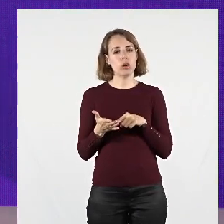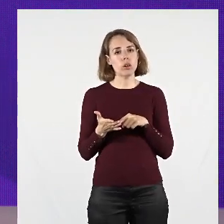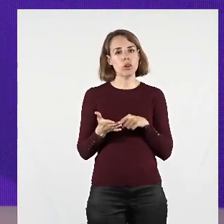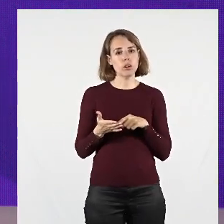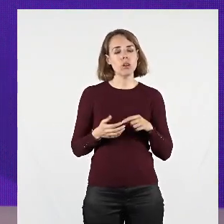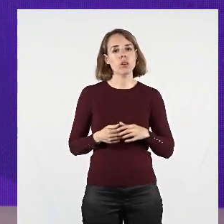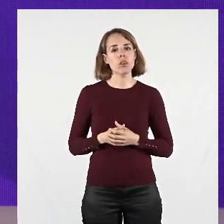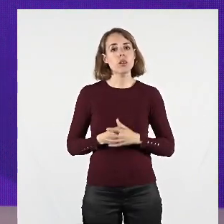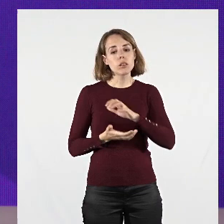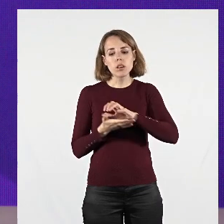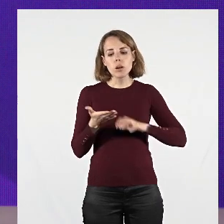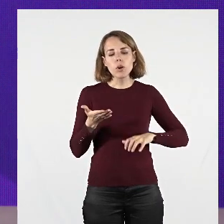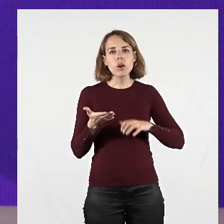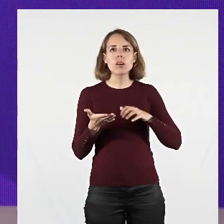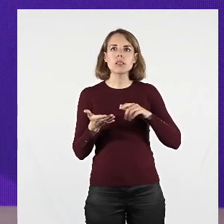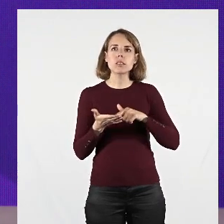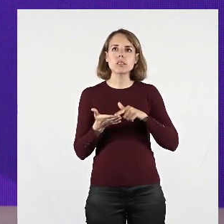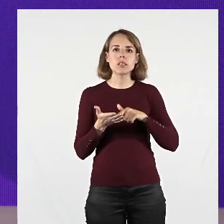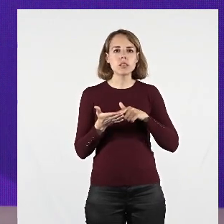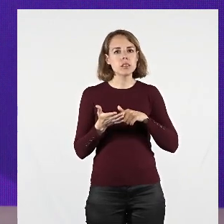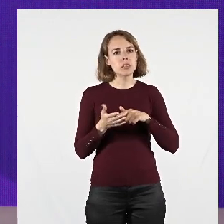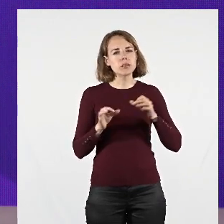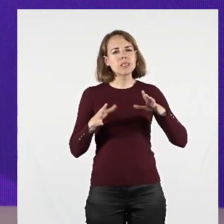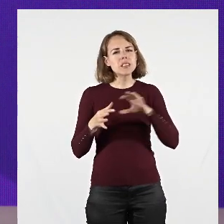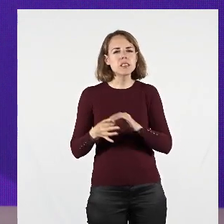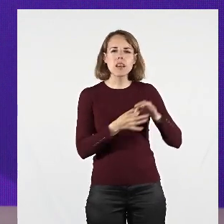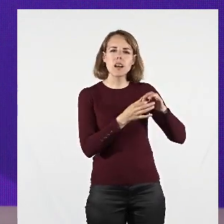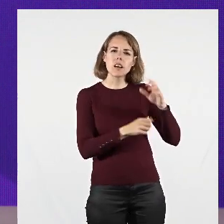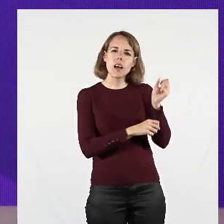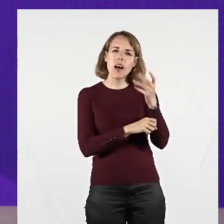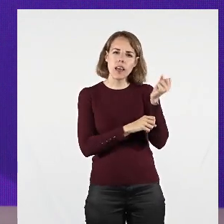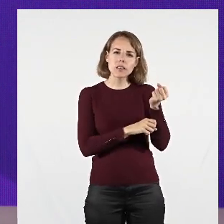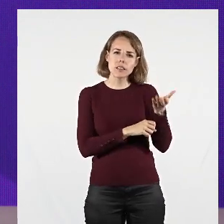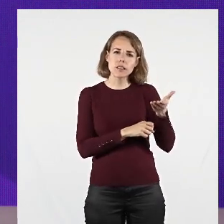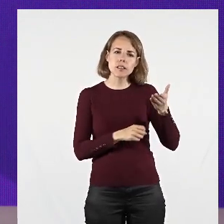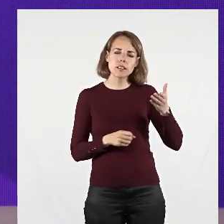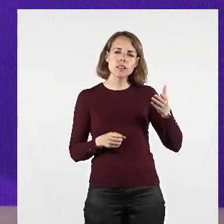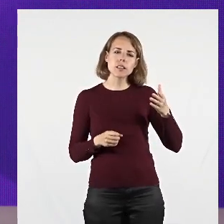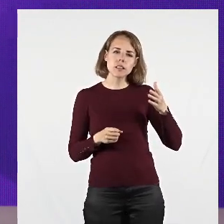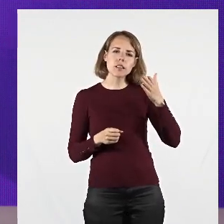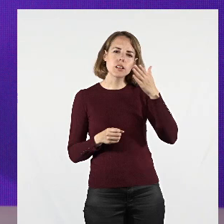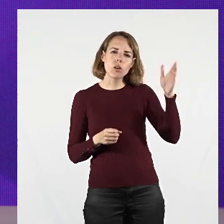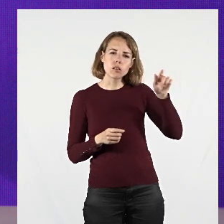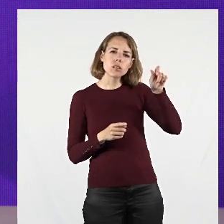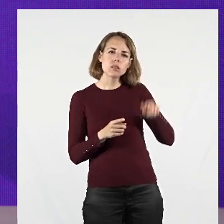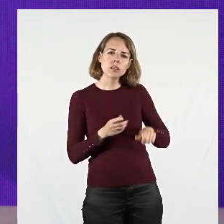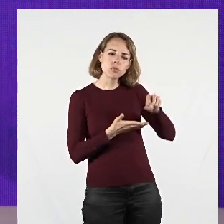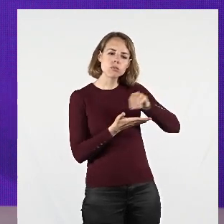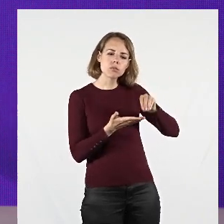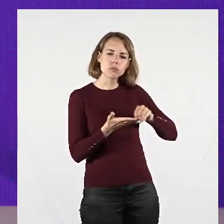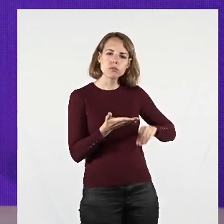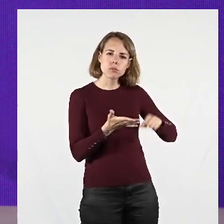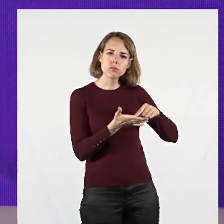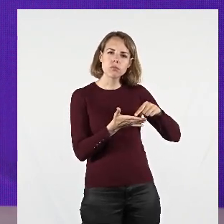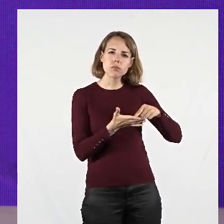permet véritablement, un peu dans le fil de l'alerte qu'avait été le rapport de Myriam El Khomri, qu'on avait reçu dans ces mêmes rencontres, de mettre